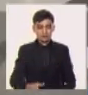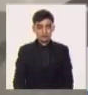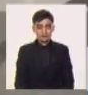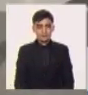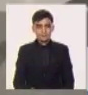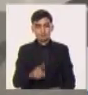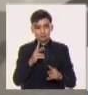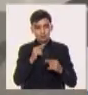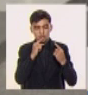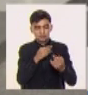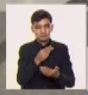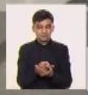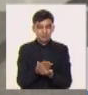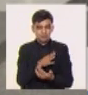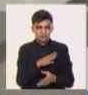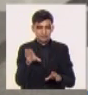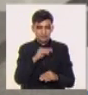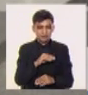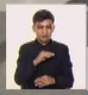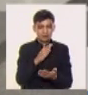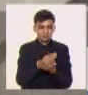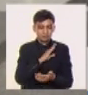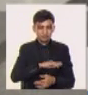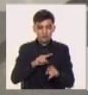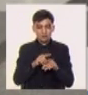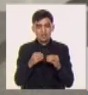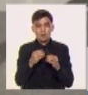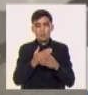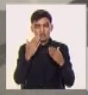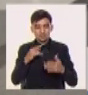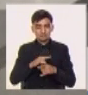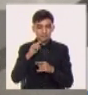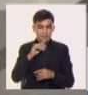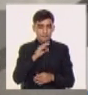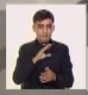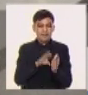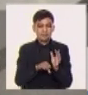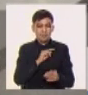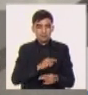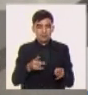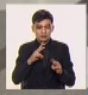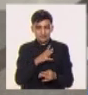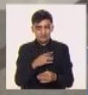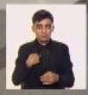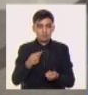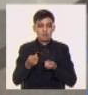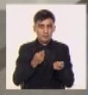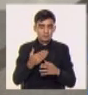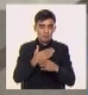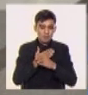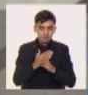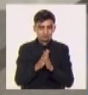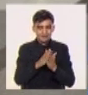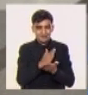Лежачий протест – это отчаянный протест. Десятки работников аэропорта стали безработными. И мы призываем руководство помочь и